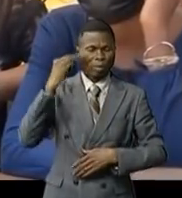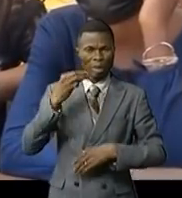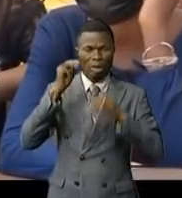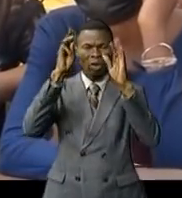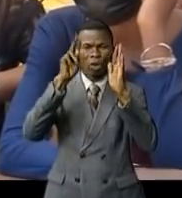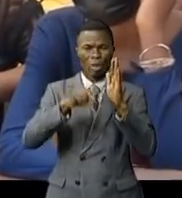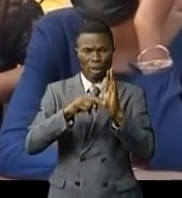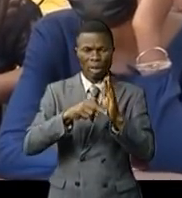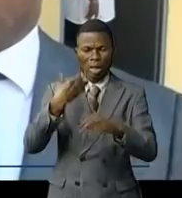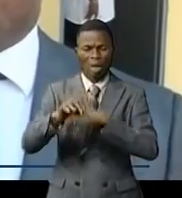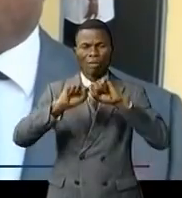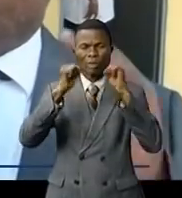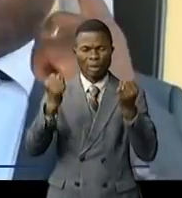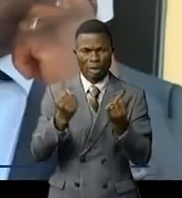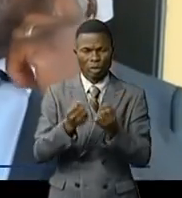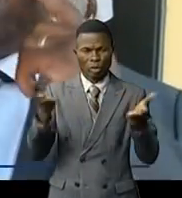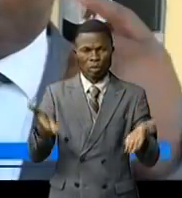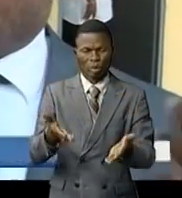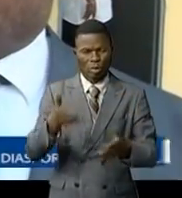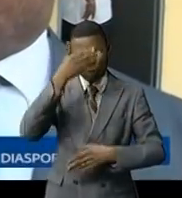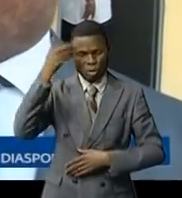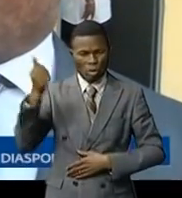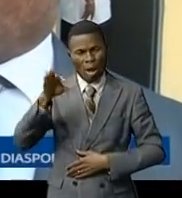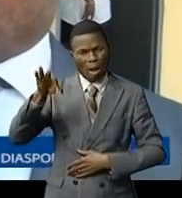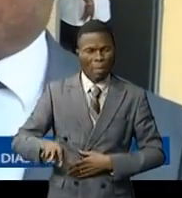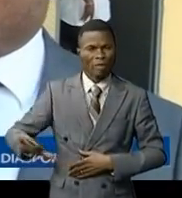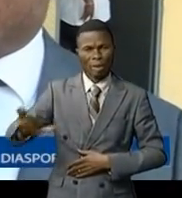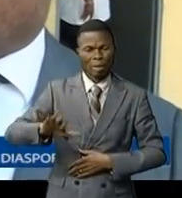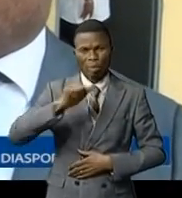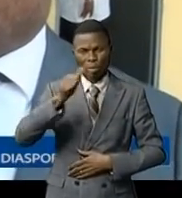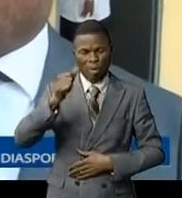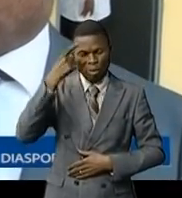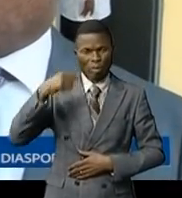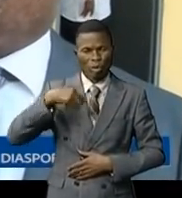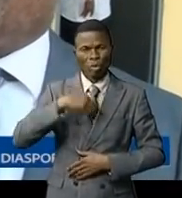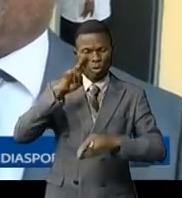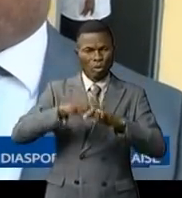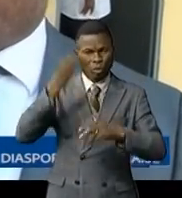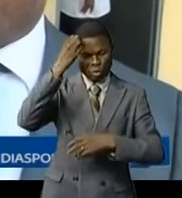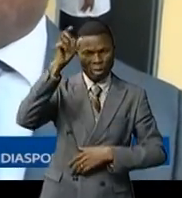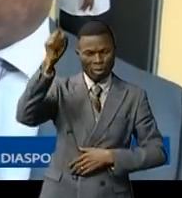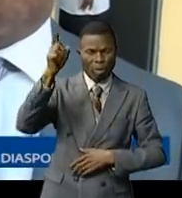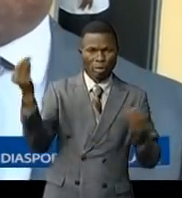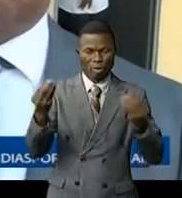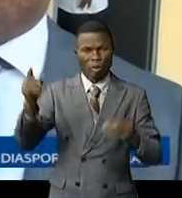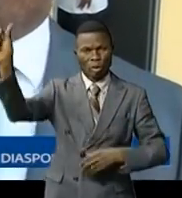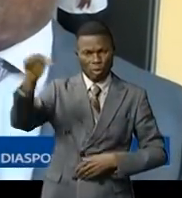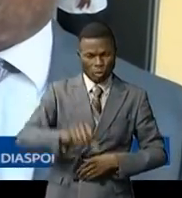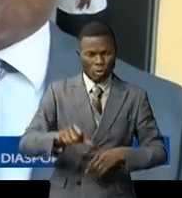l'EPST et des Affaires sociales. Nous ne pouvons pas oublier les bienfaits de ce pays à l'égard de nous autres qui sommes de l'autre côté. C'est ainsi que nous